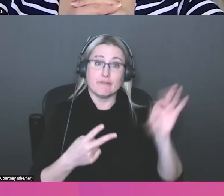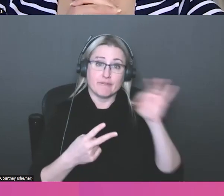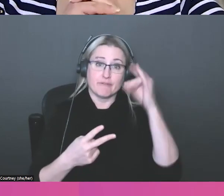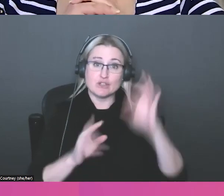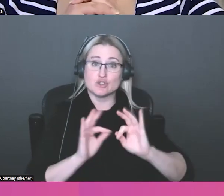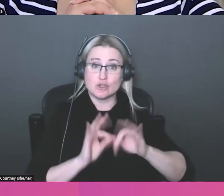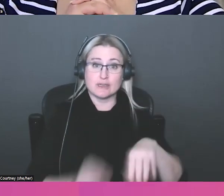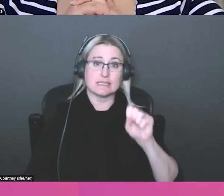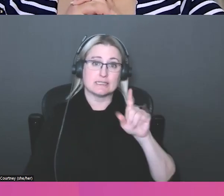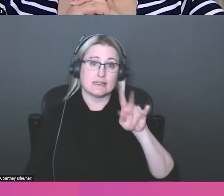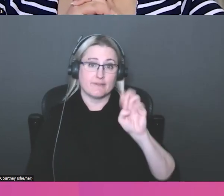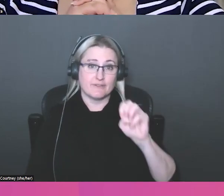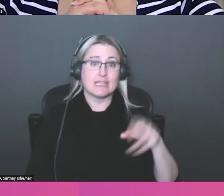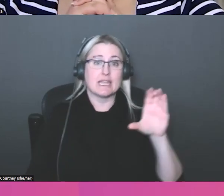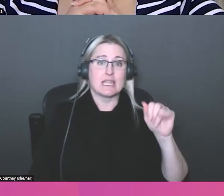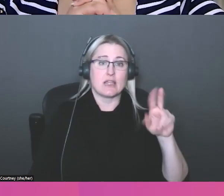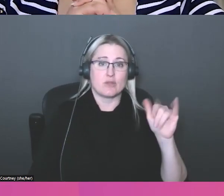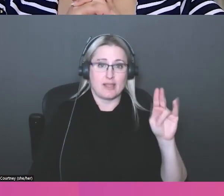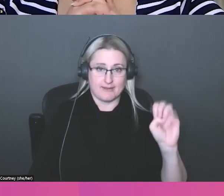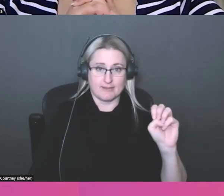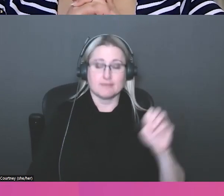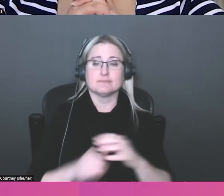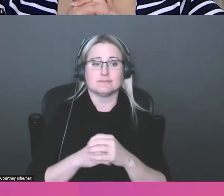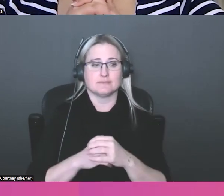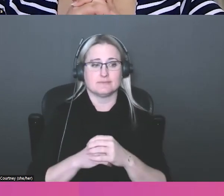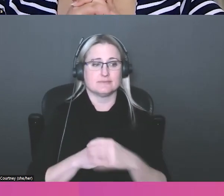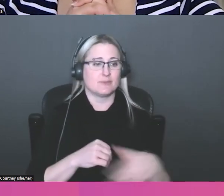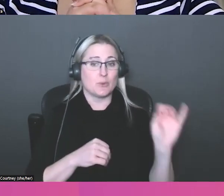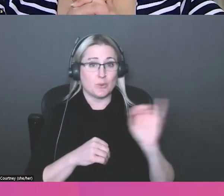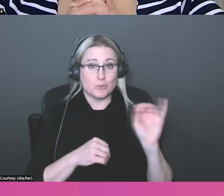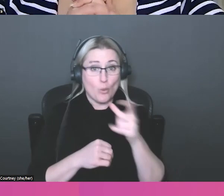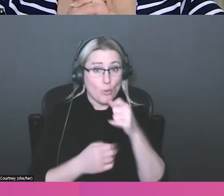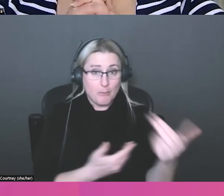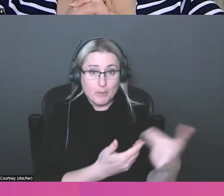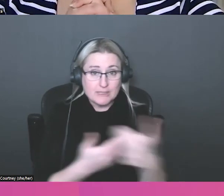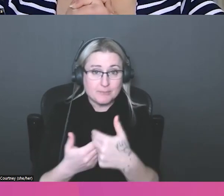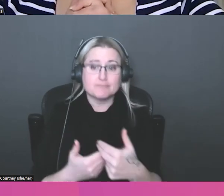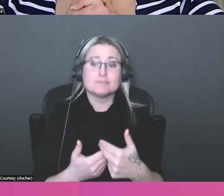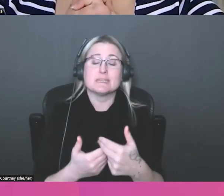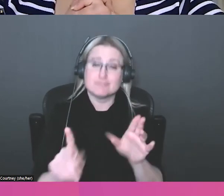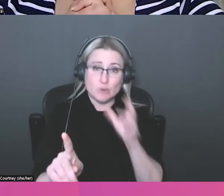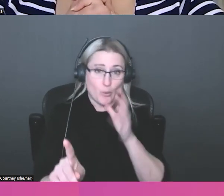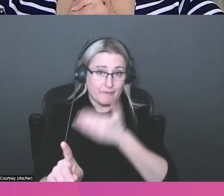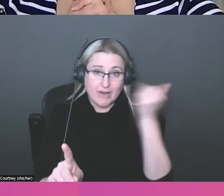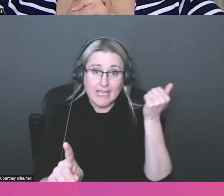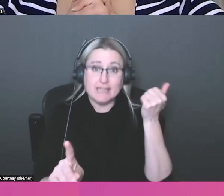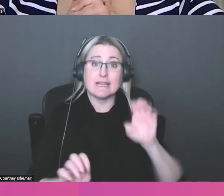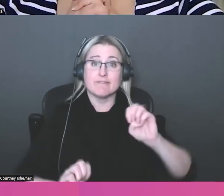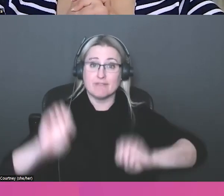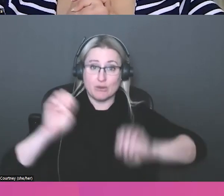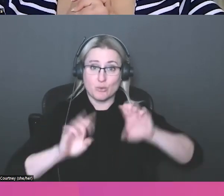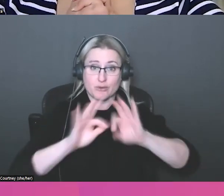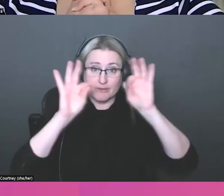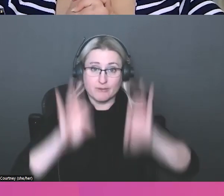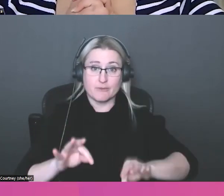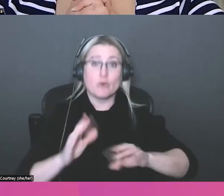ASL, Courtney et Vanessa, ainsi que les interprètes francophones, Sylvie et Caroline. Et Nous vous demandons, si vous êtes dans l'auditoire, de remplir